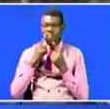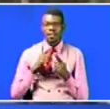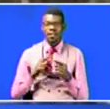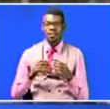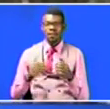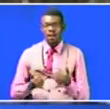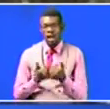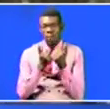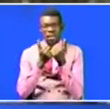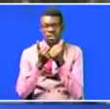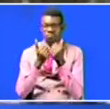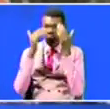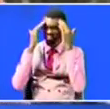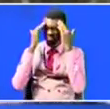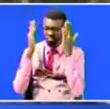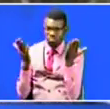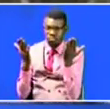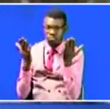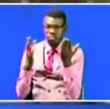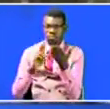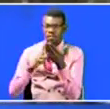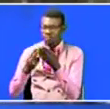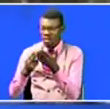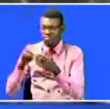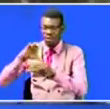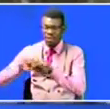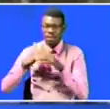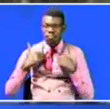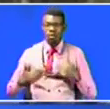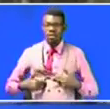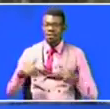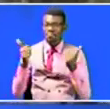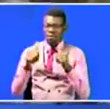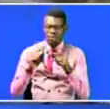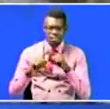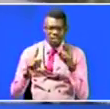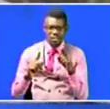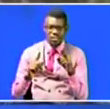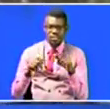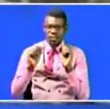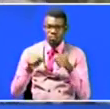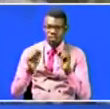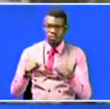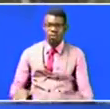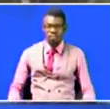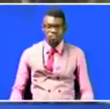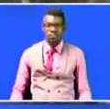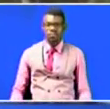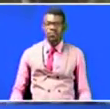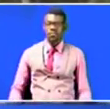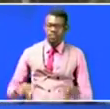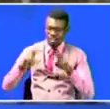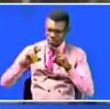utakaposhindwa ukisema bado sijatambua mwili lakini na uhakika, basi utachukua vinasaba alafu